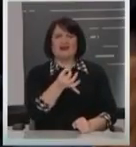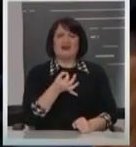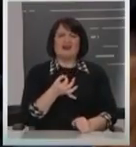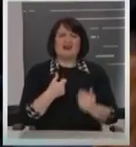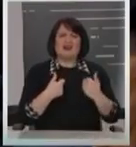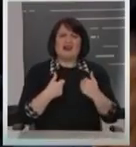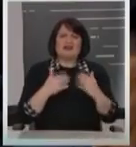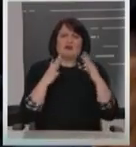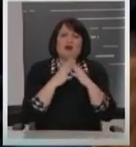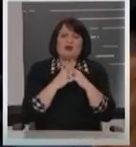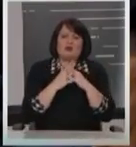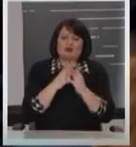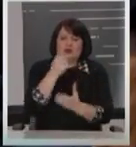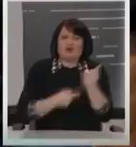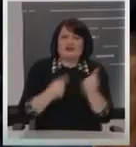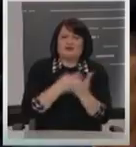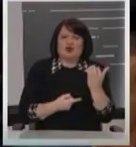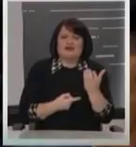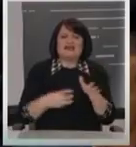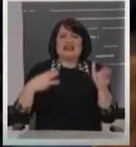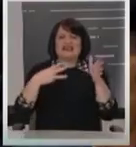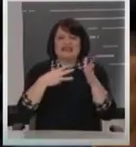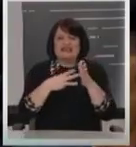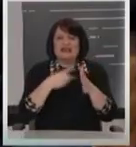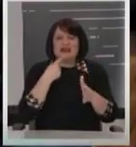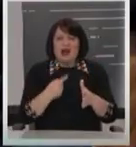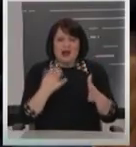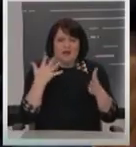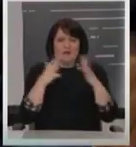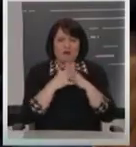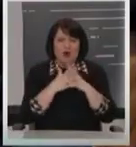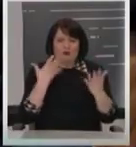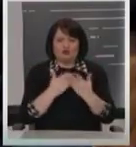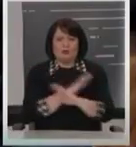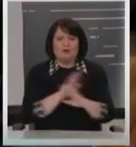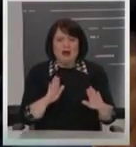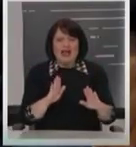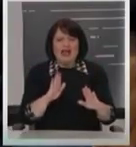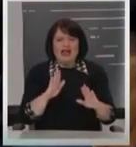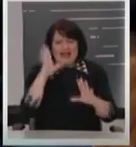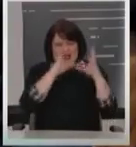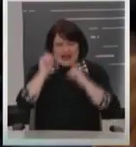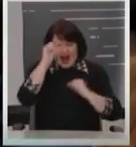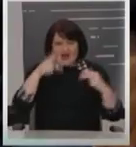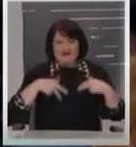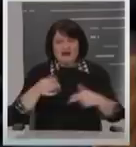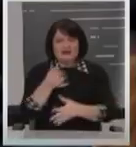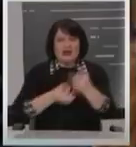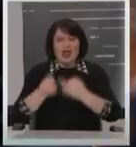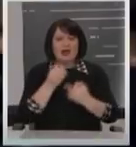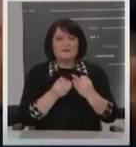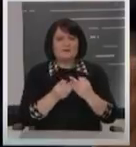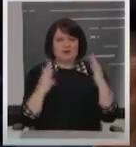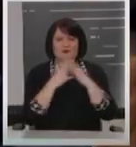πολέμου. Την ίδια στιγμή που βγαίνει η Συρία και λέει ότι ο πόλεμος τέλειωσε. Βγαίνει η κυβέρνηση του Ιράκ και λέει ότι